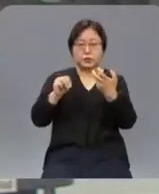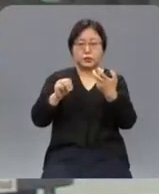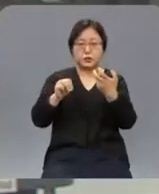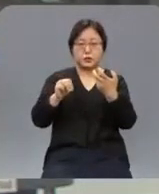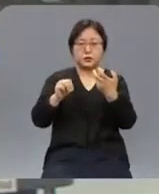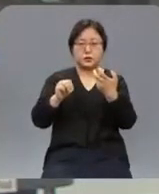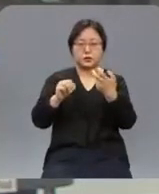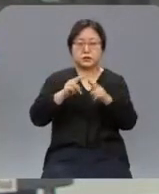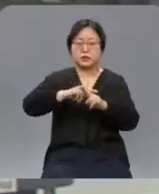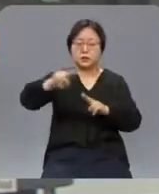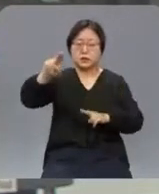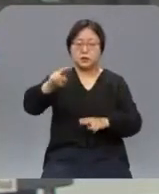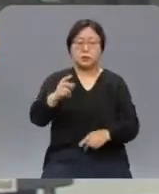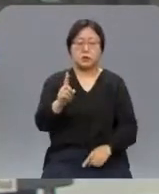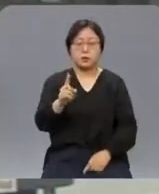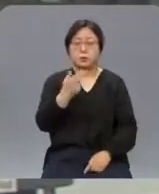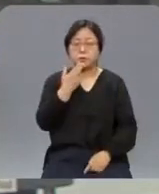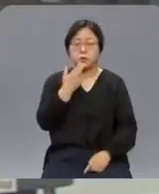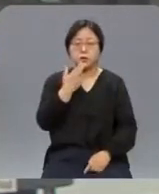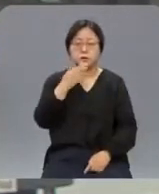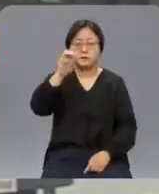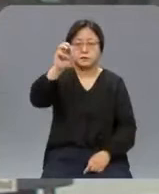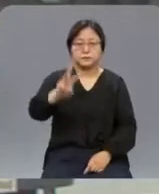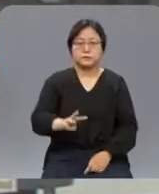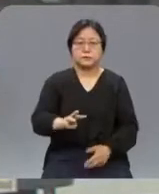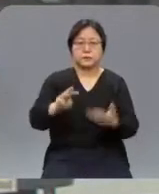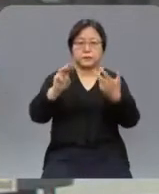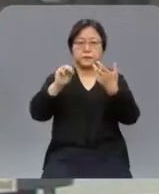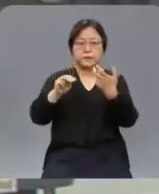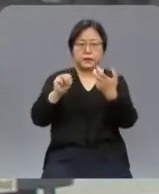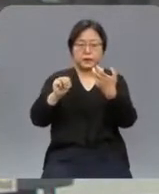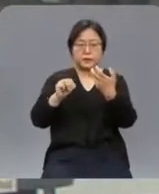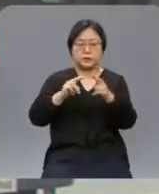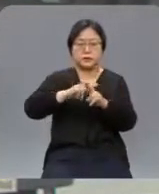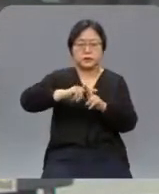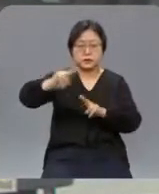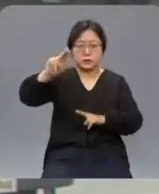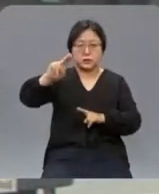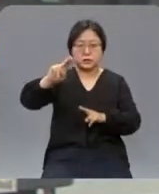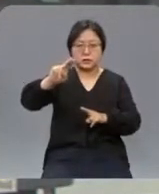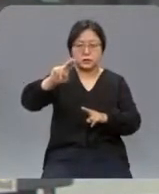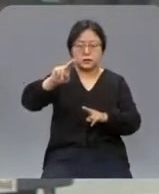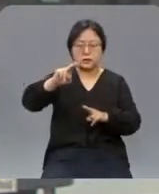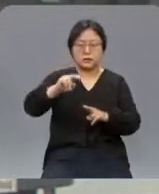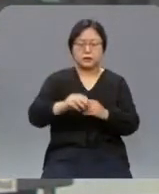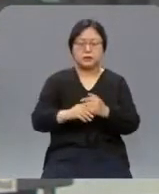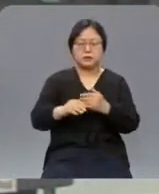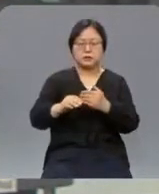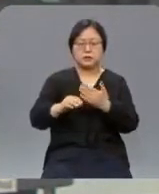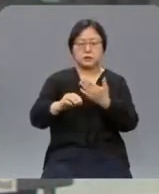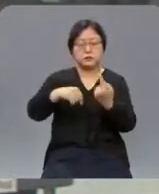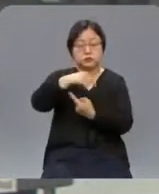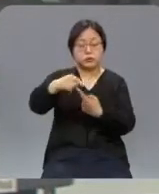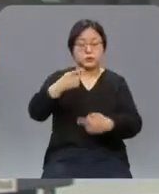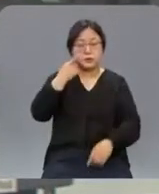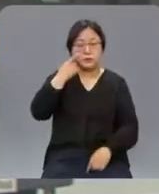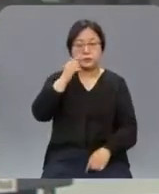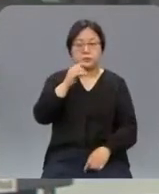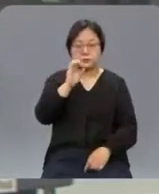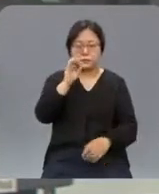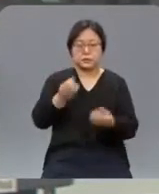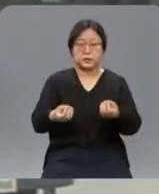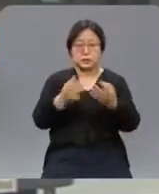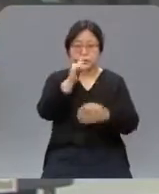일년을 시험해 보자 이용섭 강기정 후보가 4년만에 맞붙은 민주당 광주시장 경선 은 23일부터